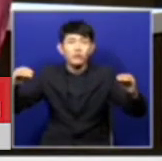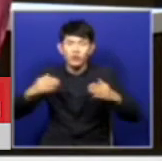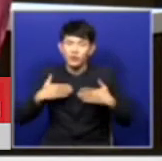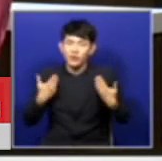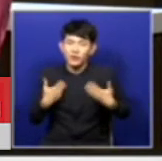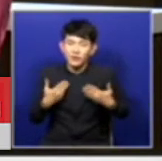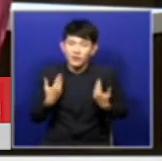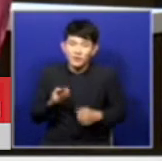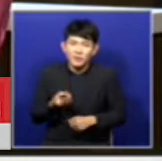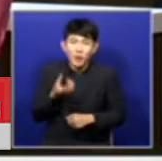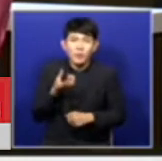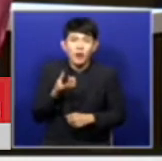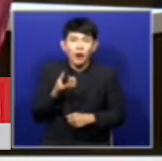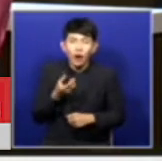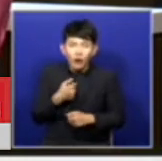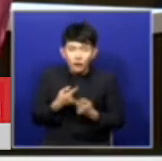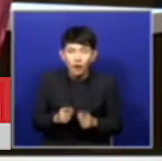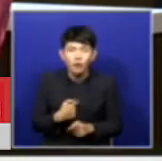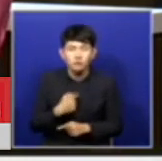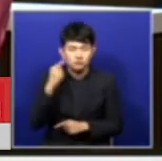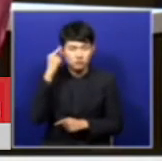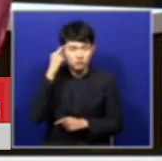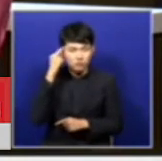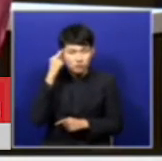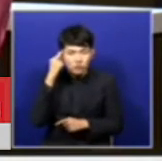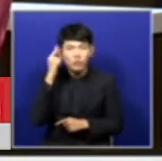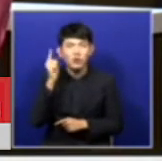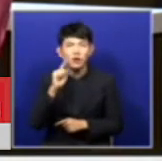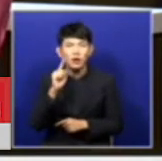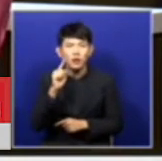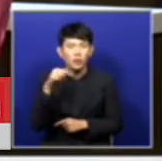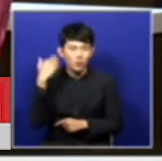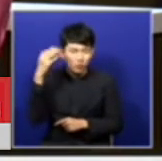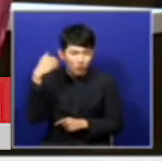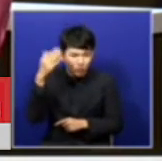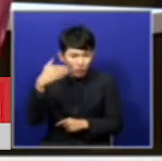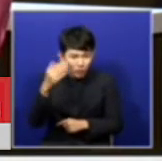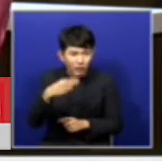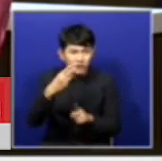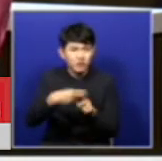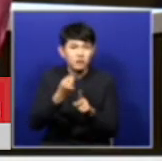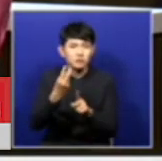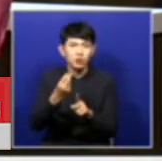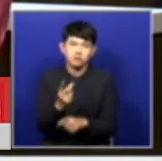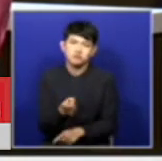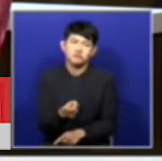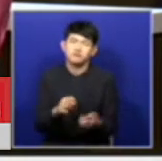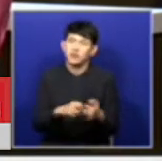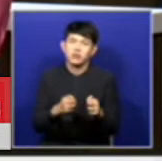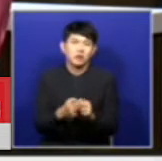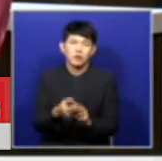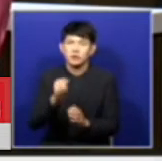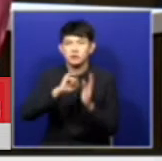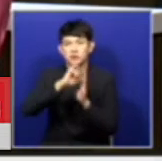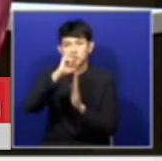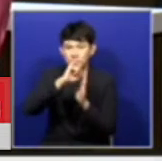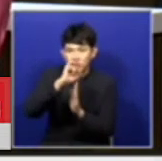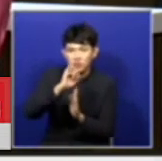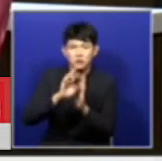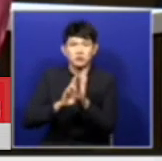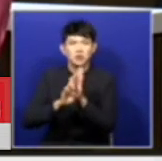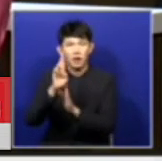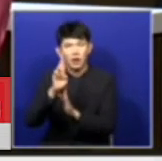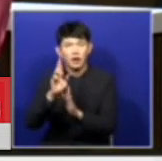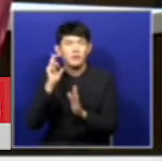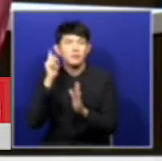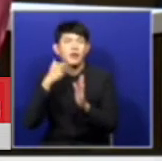ได้พักหนึ่งแต่เรารู้ดีครับว่าสุดท้ายสิ้นปีนี้เดี๋ยวผมก็เจอกันอีกครับเชียงใหม่เชียงรายแม่ฮ่องส